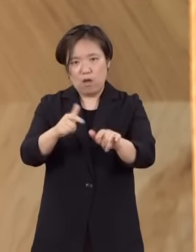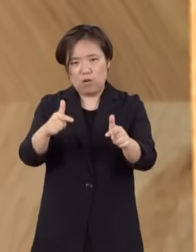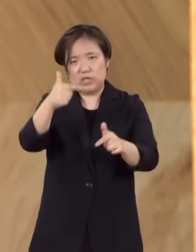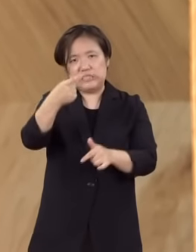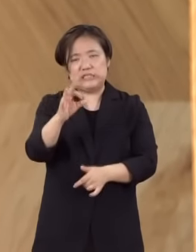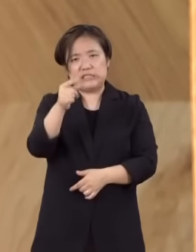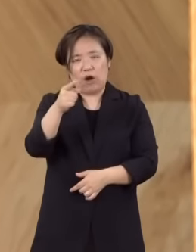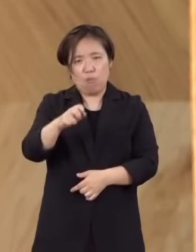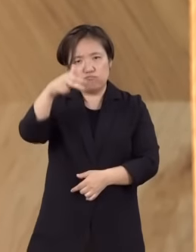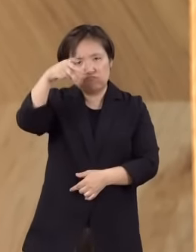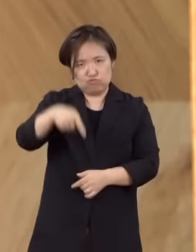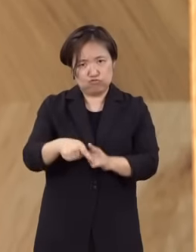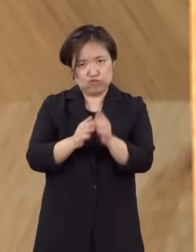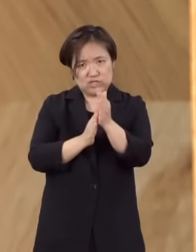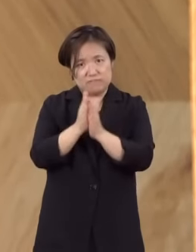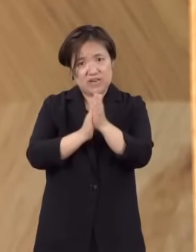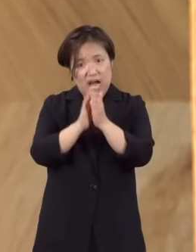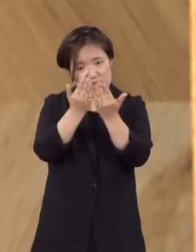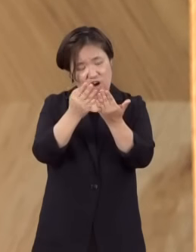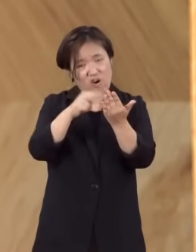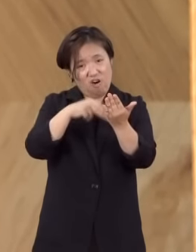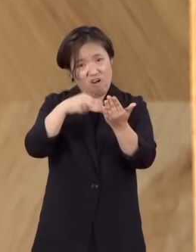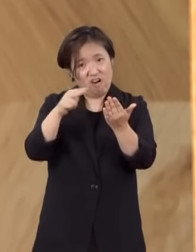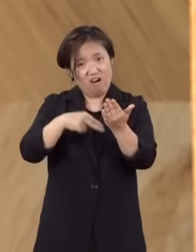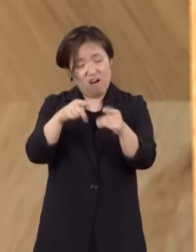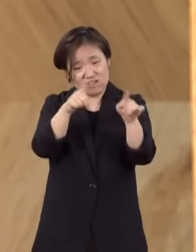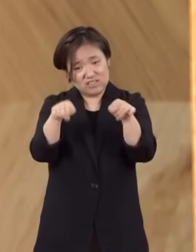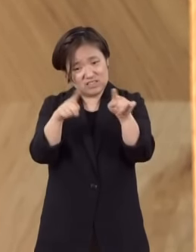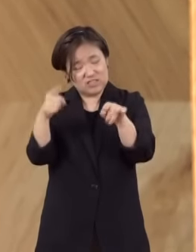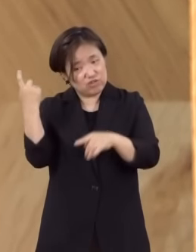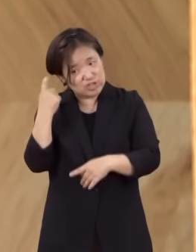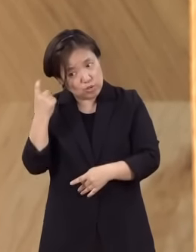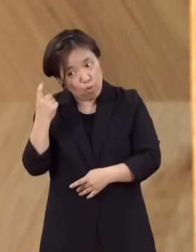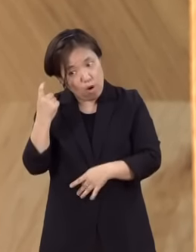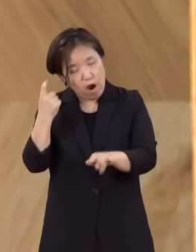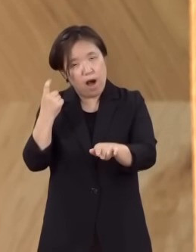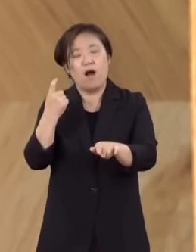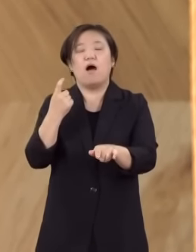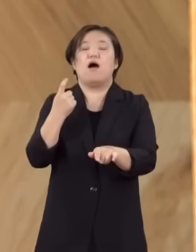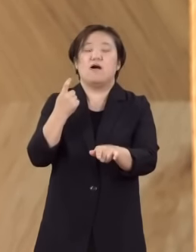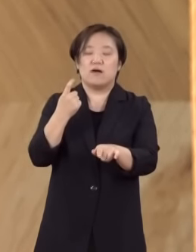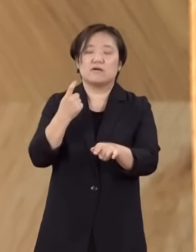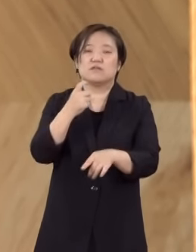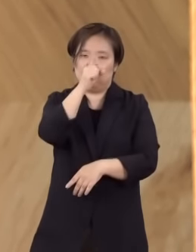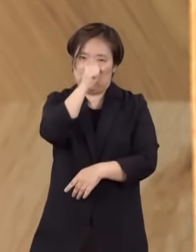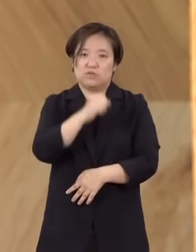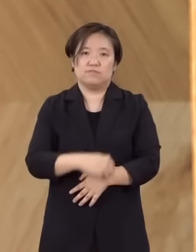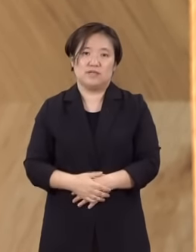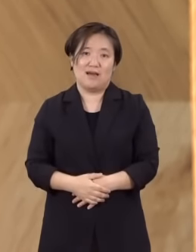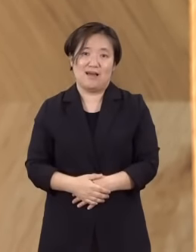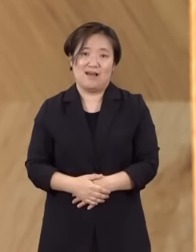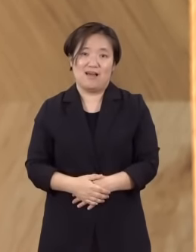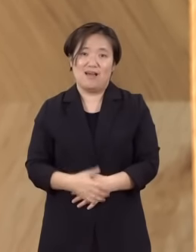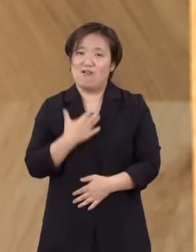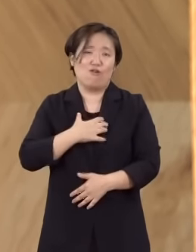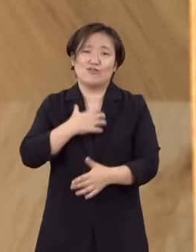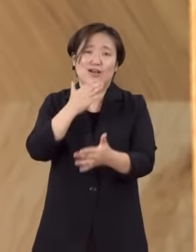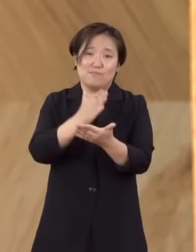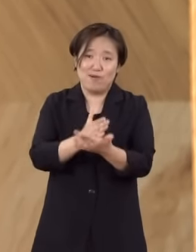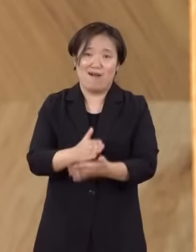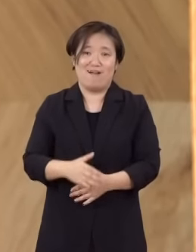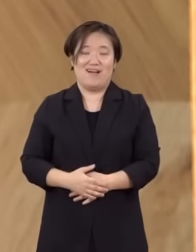금강경 같은 거 크게 틀어 놓으면 아무 걱정하실 필요 없어요 그 제가 우리 소나무에서 무서운